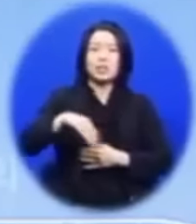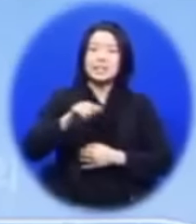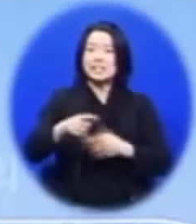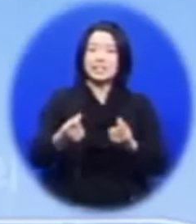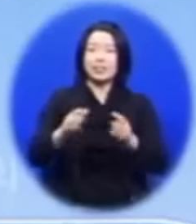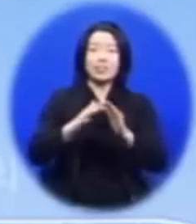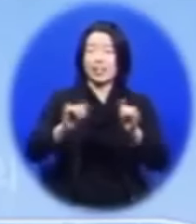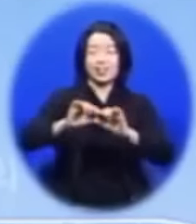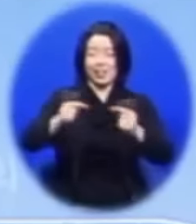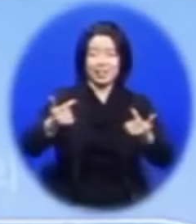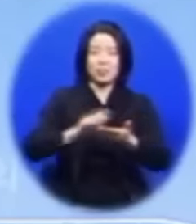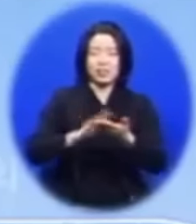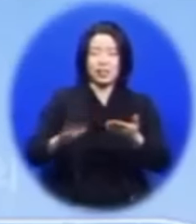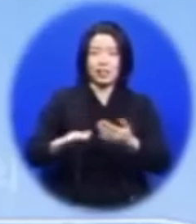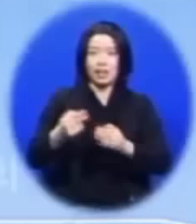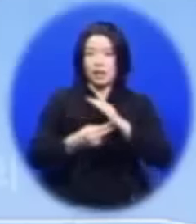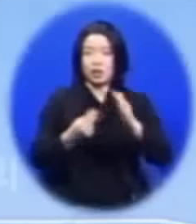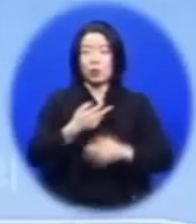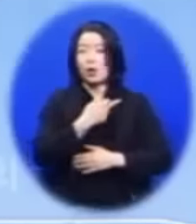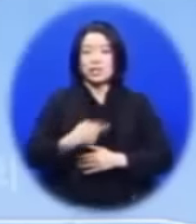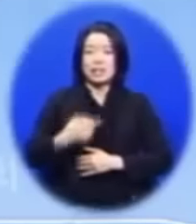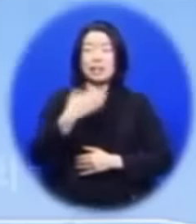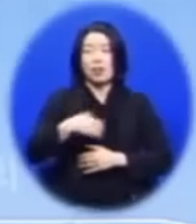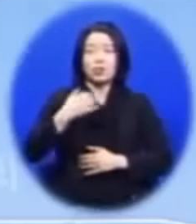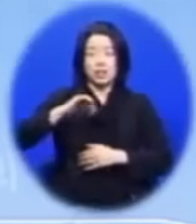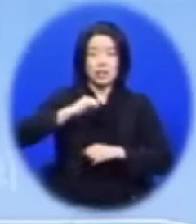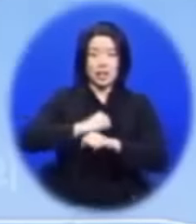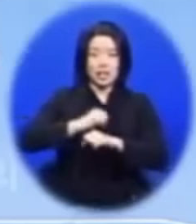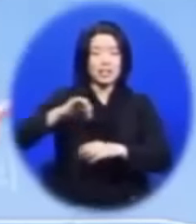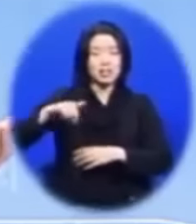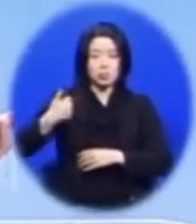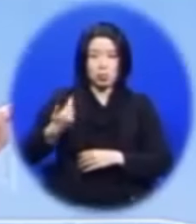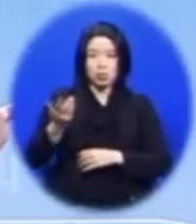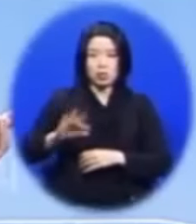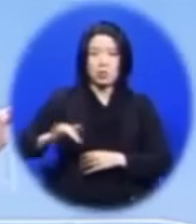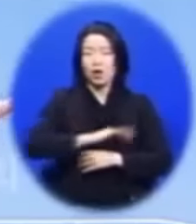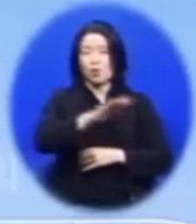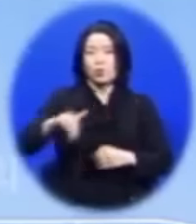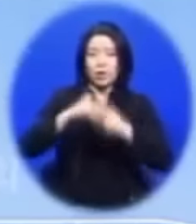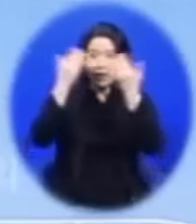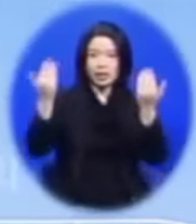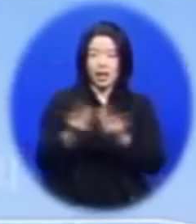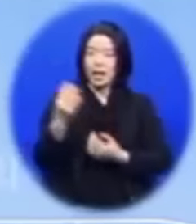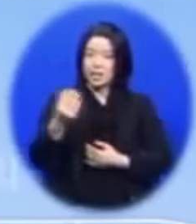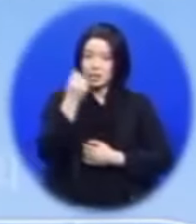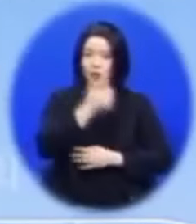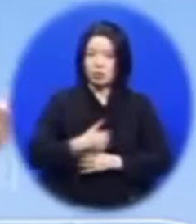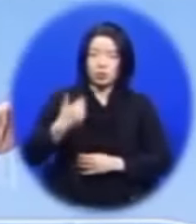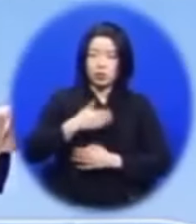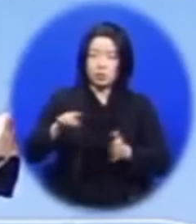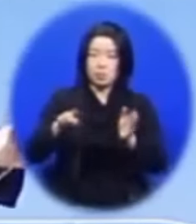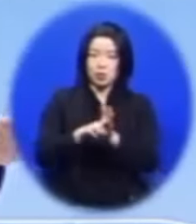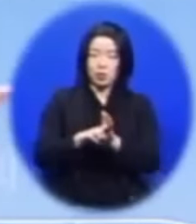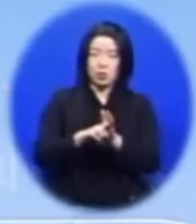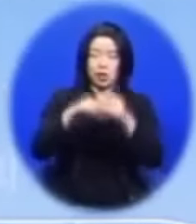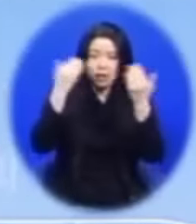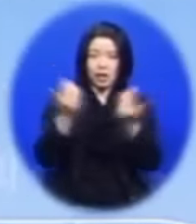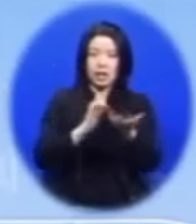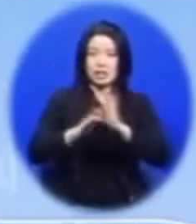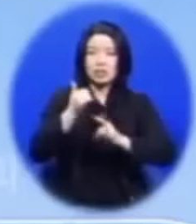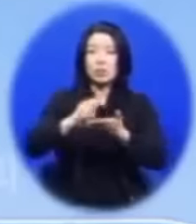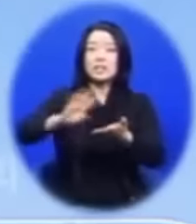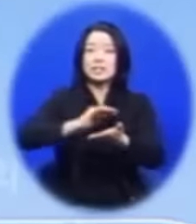아닙니다 요한 사도는 걱정을 했을지 모르지만 우리는 다 성육신 믿고 우리는 다 예수님이 그리스도라고